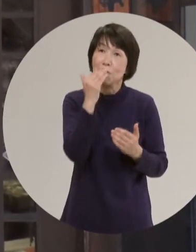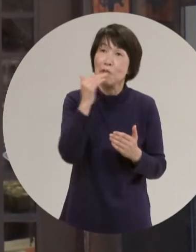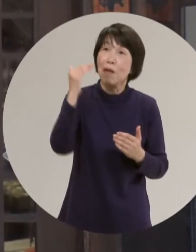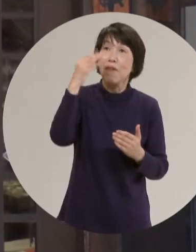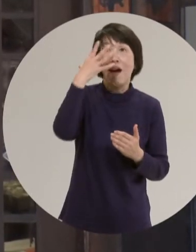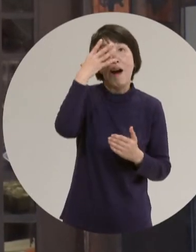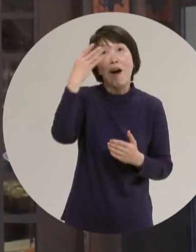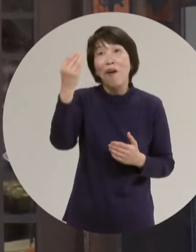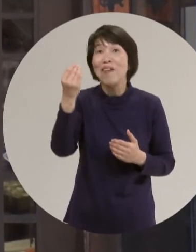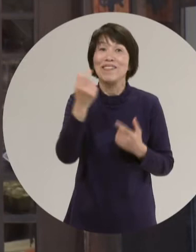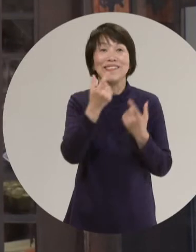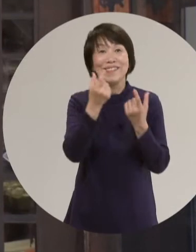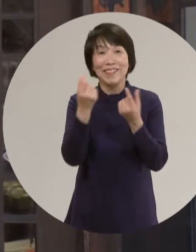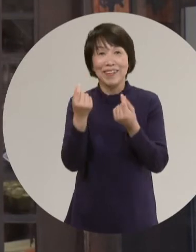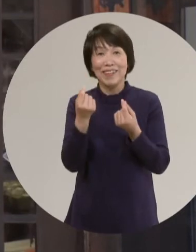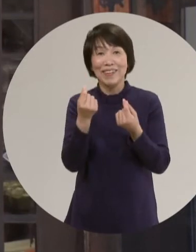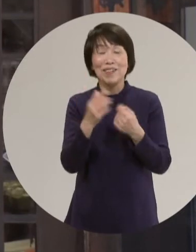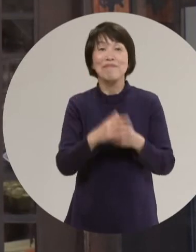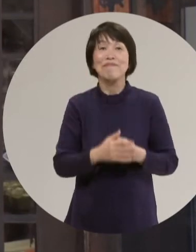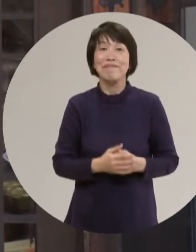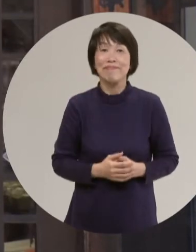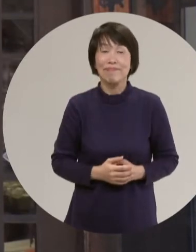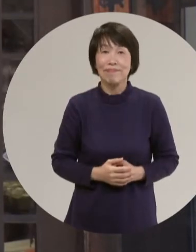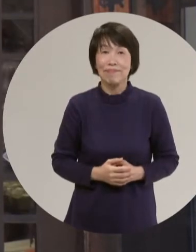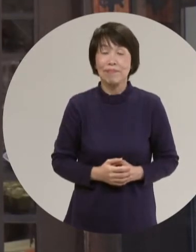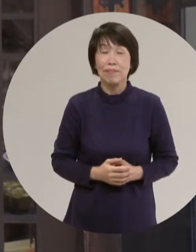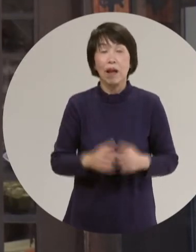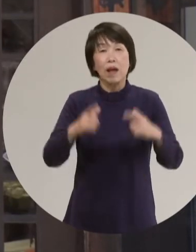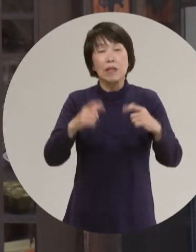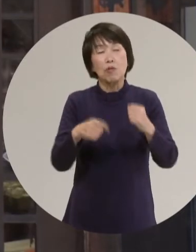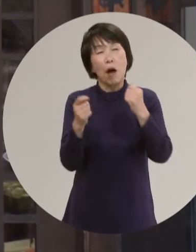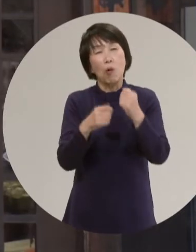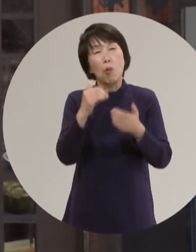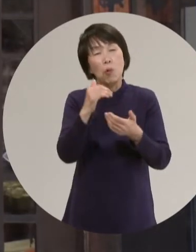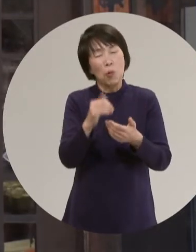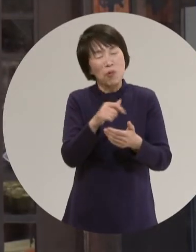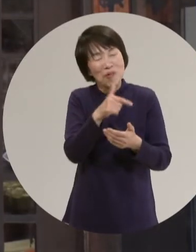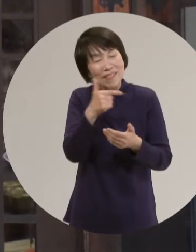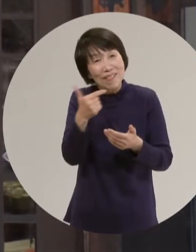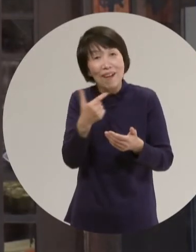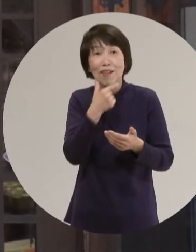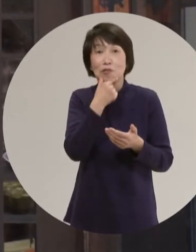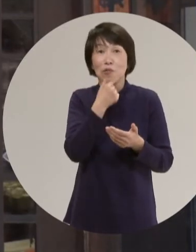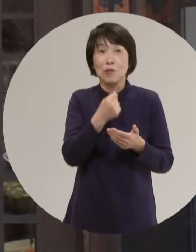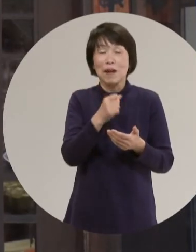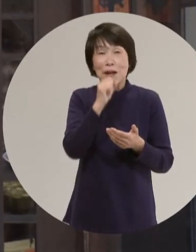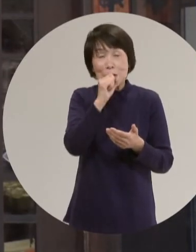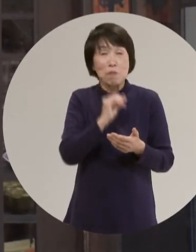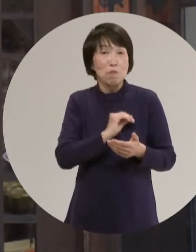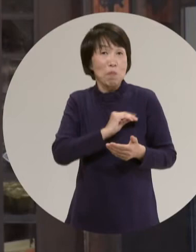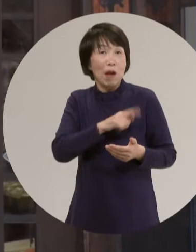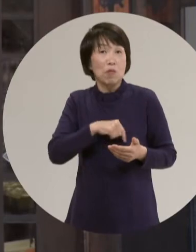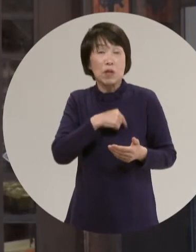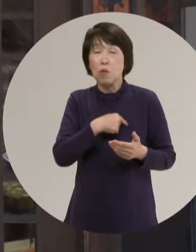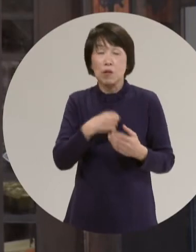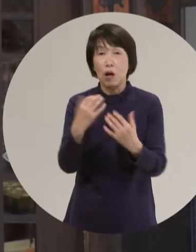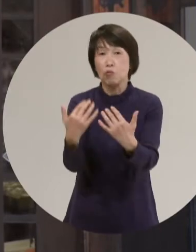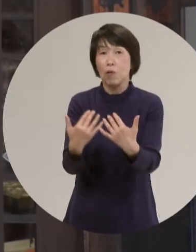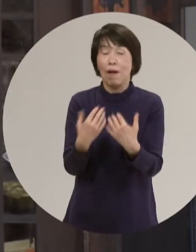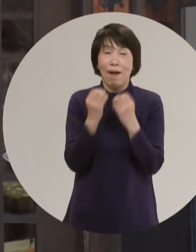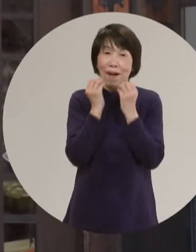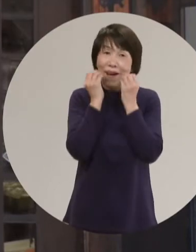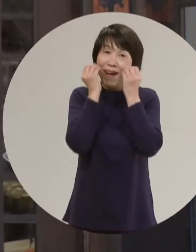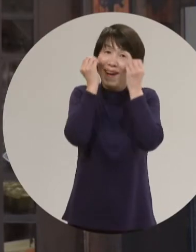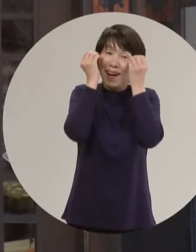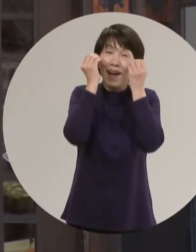のこう人生の先輩っていう感じがしましたね。でまた何よりも地元赤穂のことをね、もう大好きで、その熱い思いっ